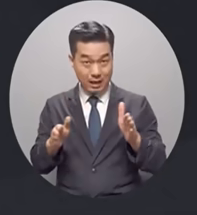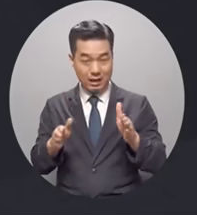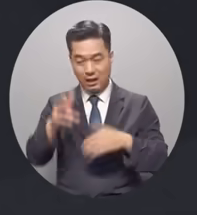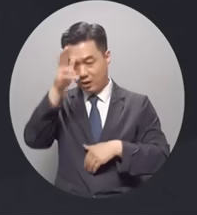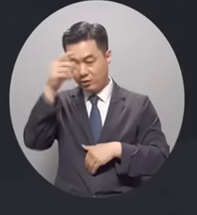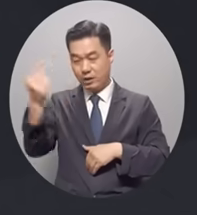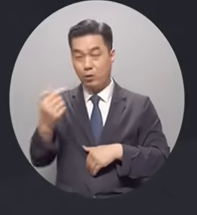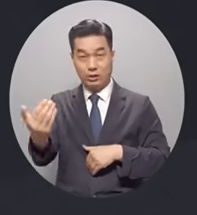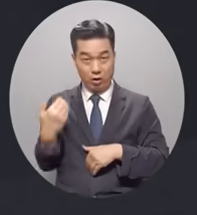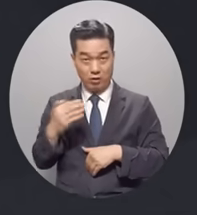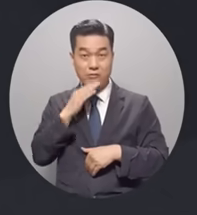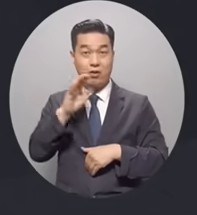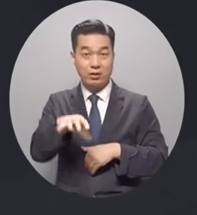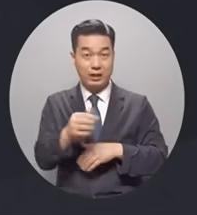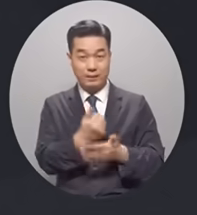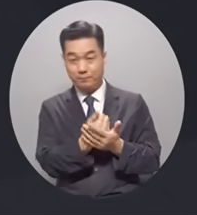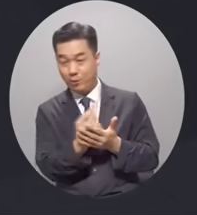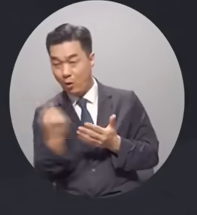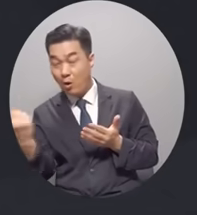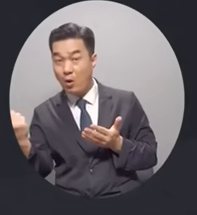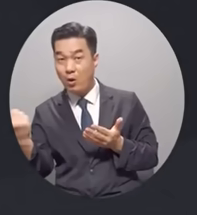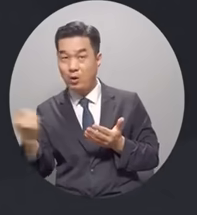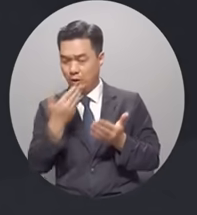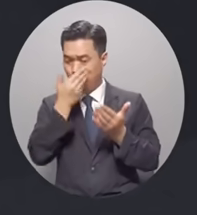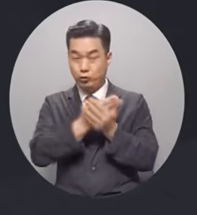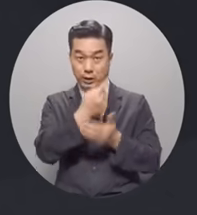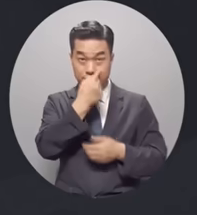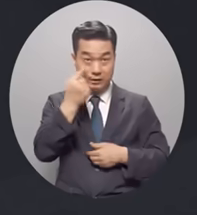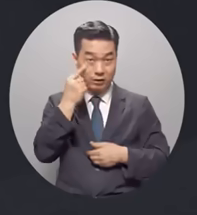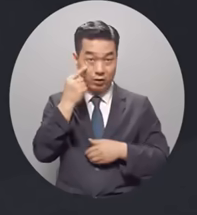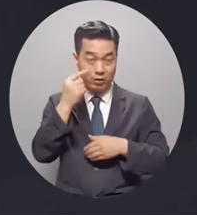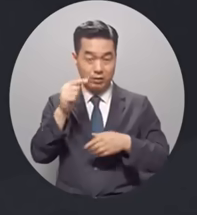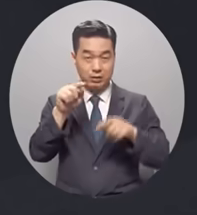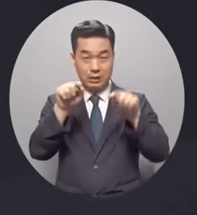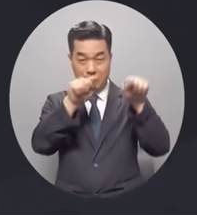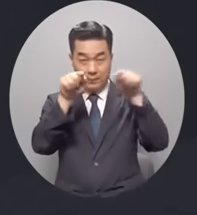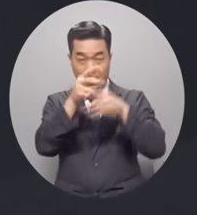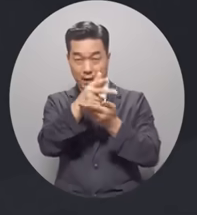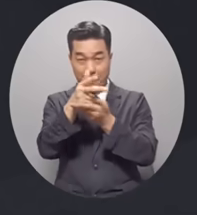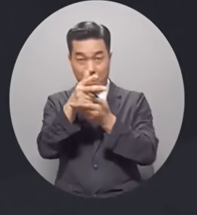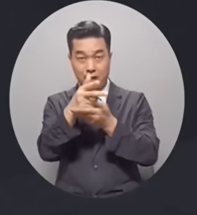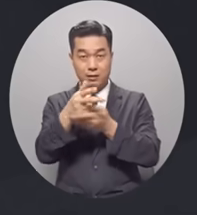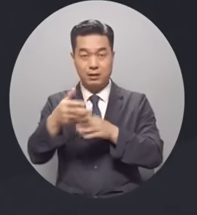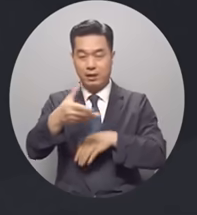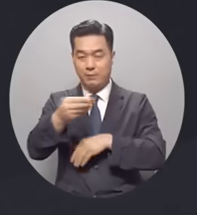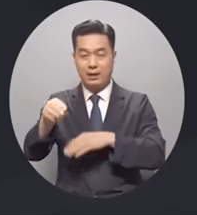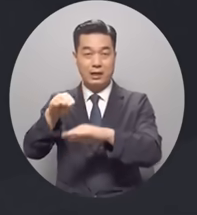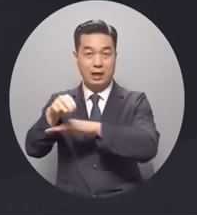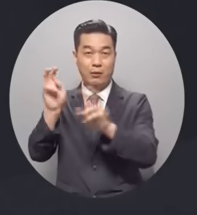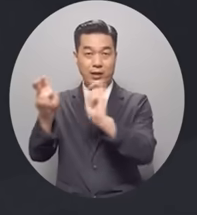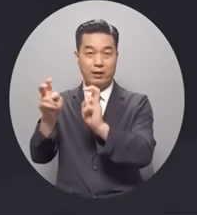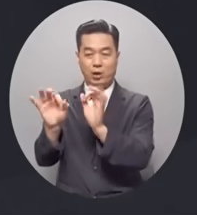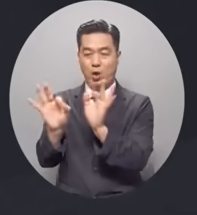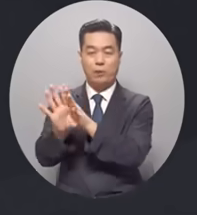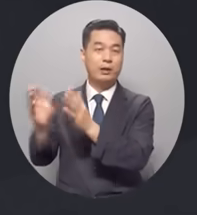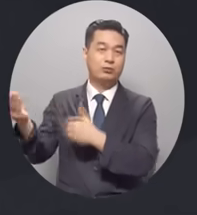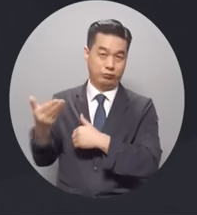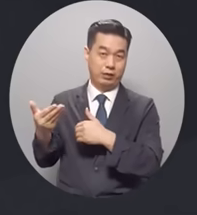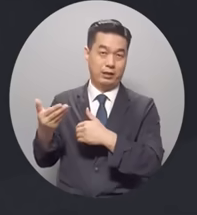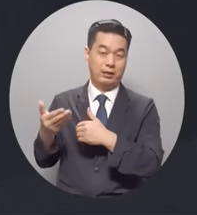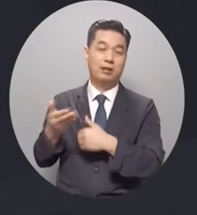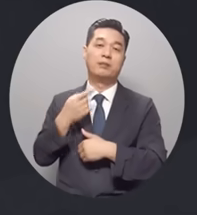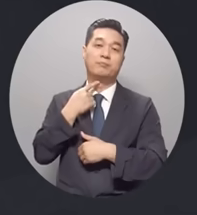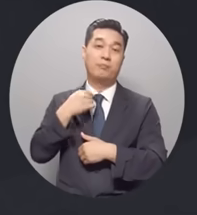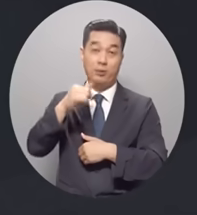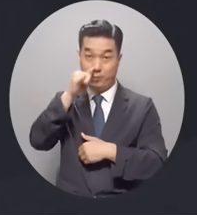전에 현장을 벗어났다거나 결정적 증거인 블랙박스를 렌터카 회사에서 없애준다고 했다 등의 경험담이